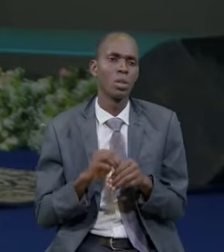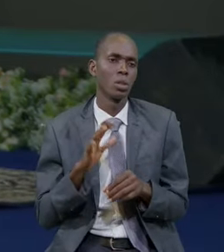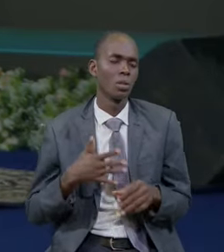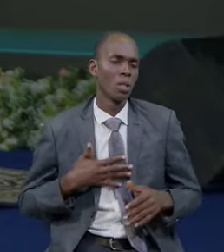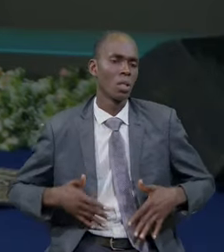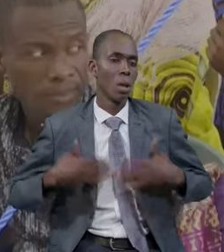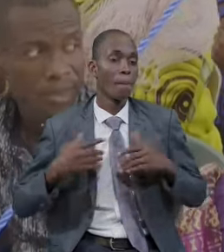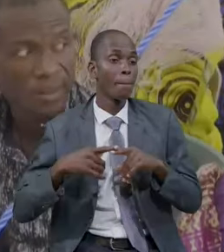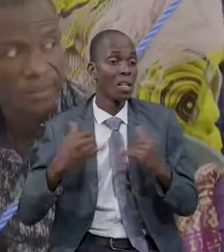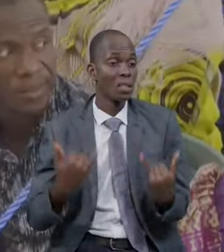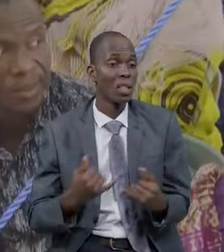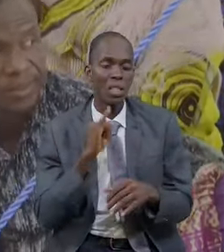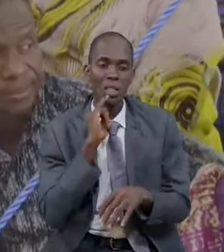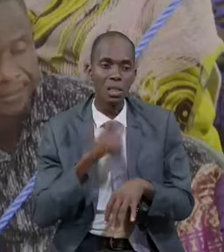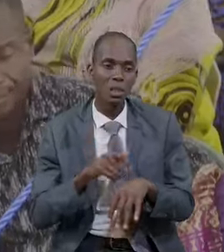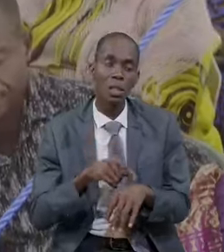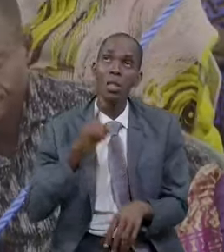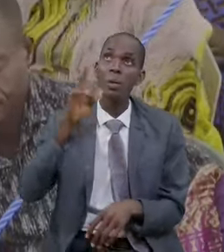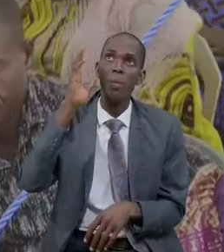il le fera.